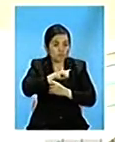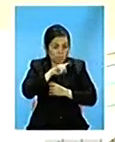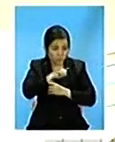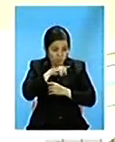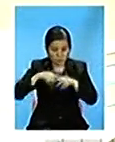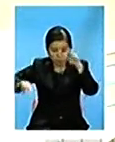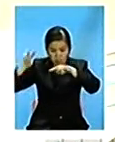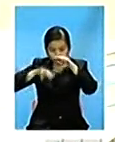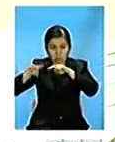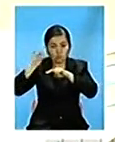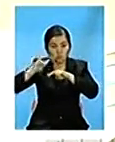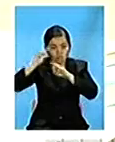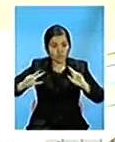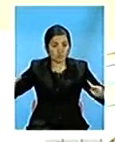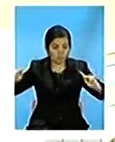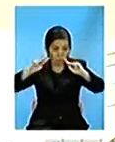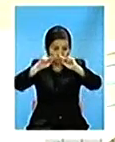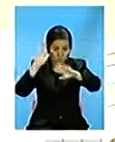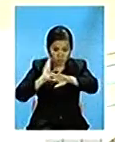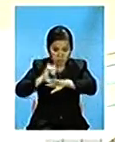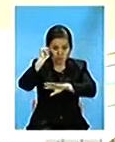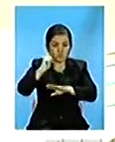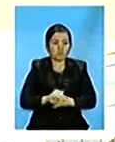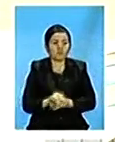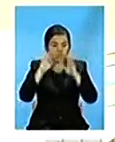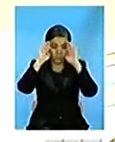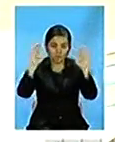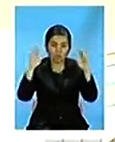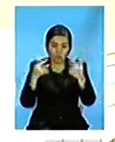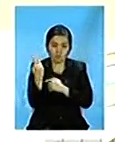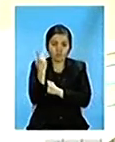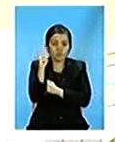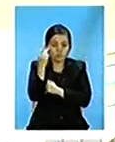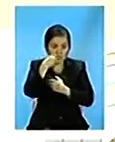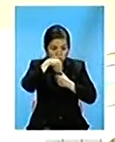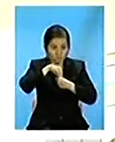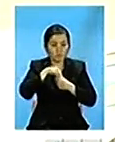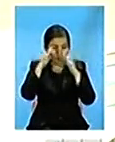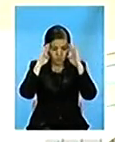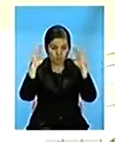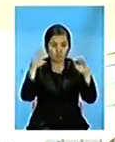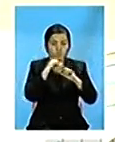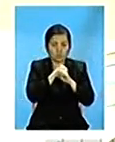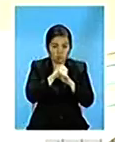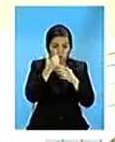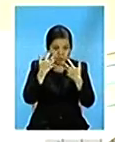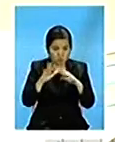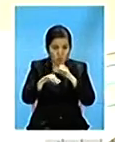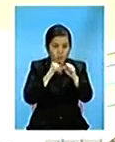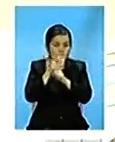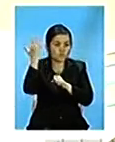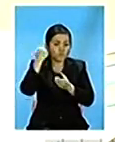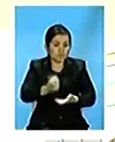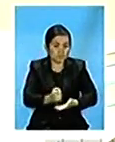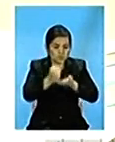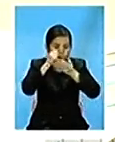ประมงนั้นท่านก็มีความชำนาญทั้งสองด้านผมเห็นว่าท่านได้ทำหน้าที่นั้นปีกลายแก้ปัญหาน้ำท่วมท่านช่วยได้เยอะนะ